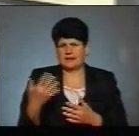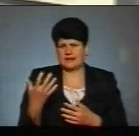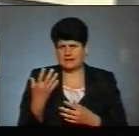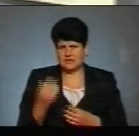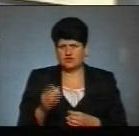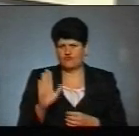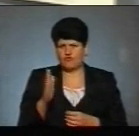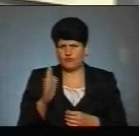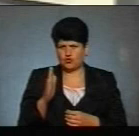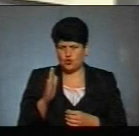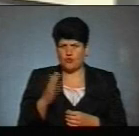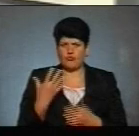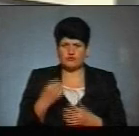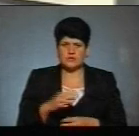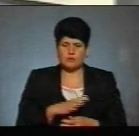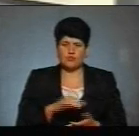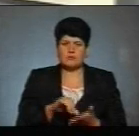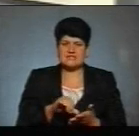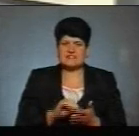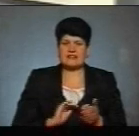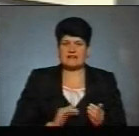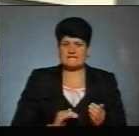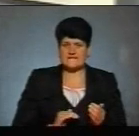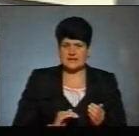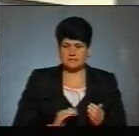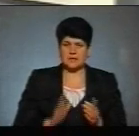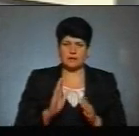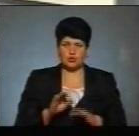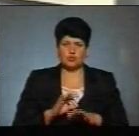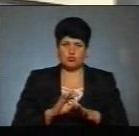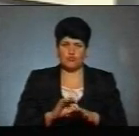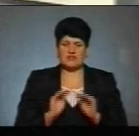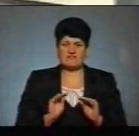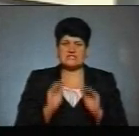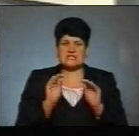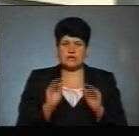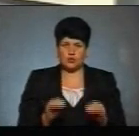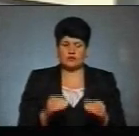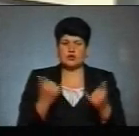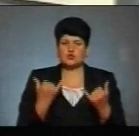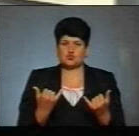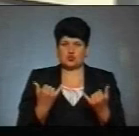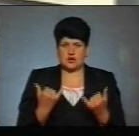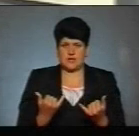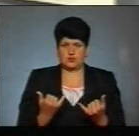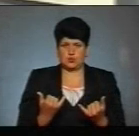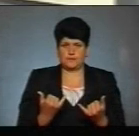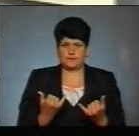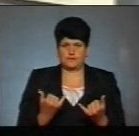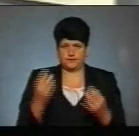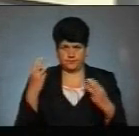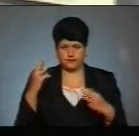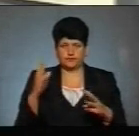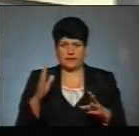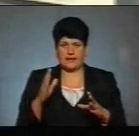ще вівторок, вже був представник фірми, де буде проводитися встановлення сучасного